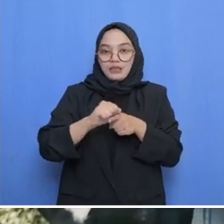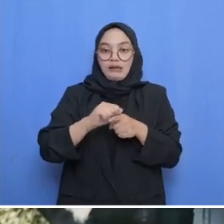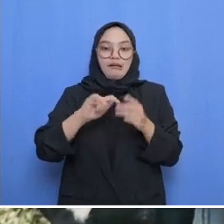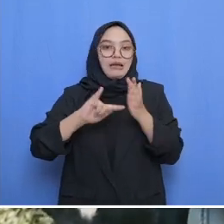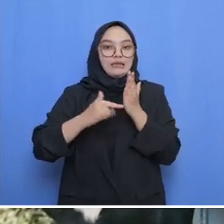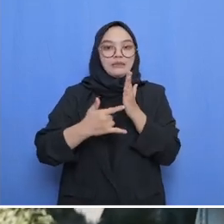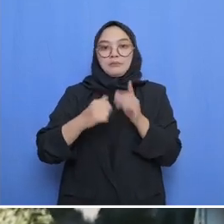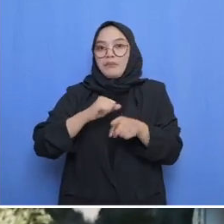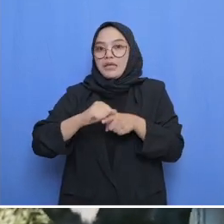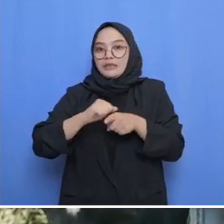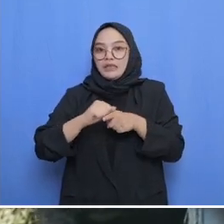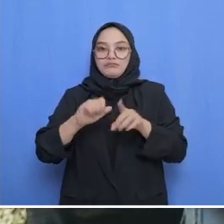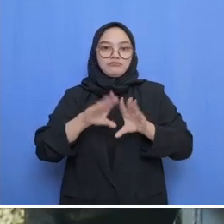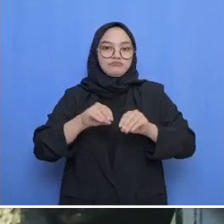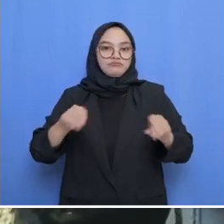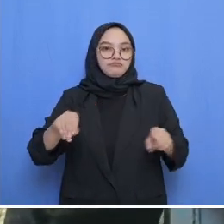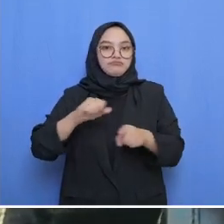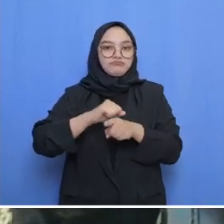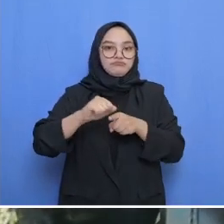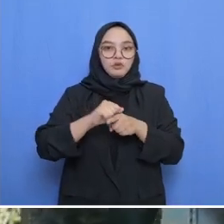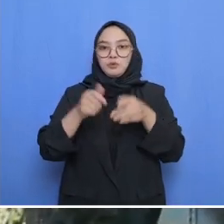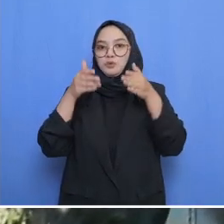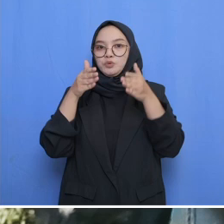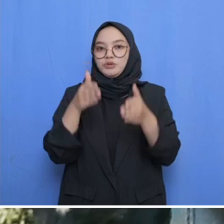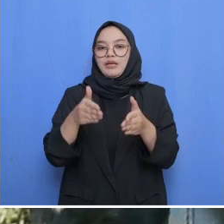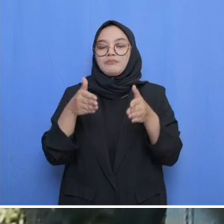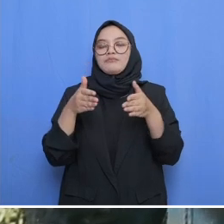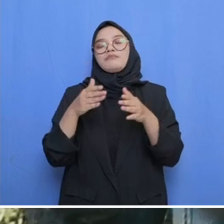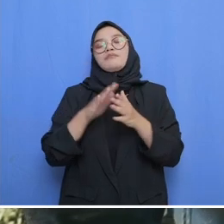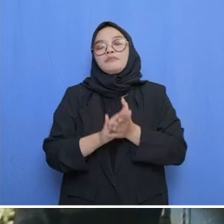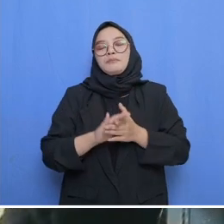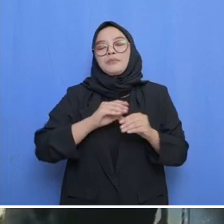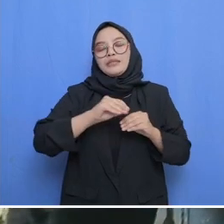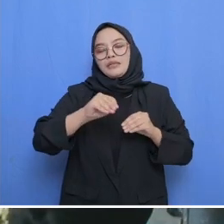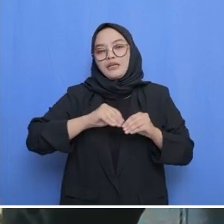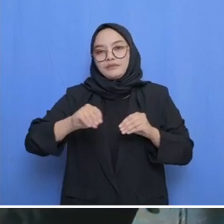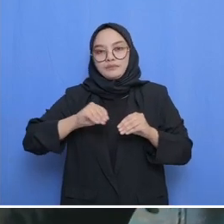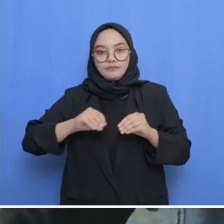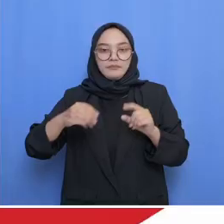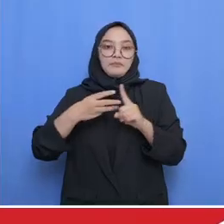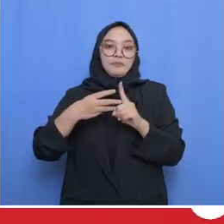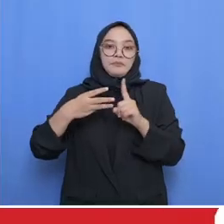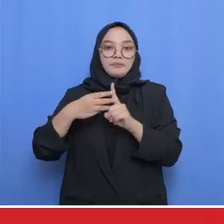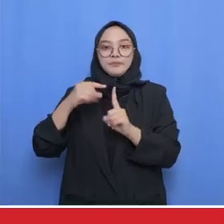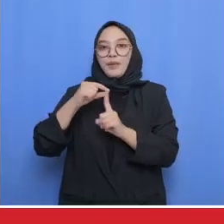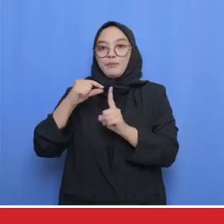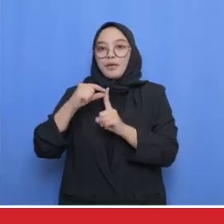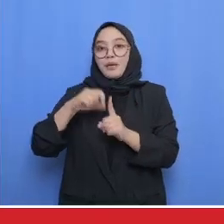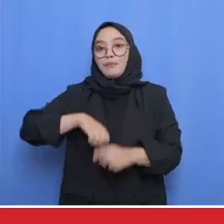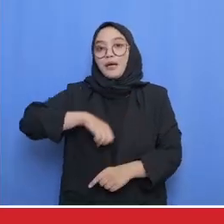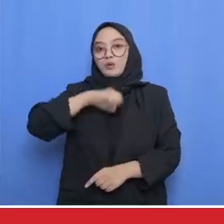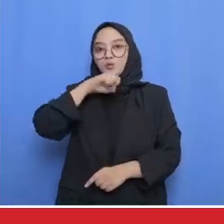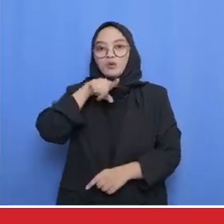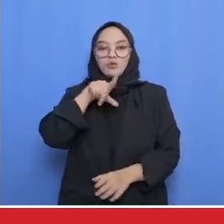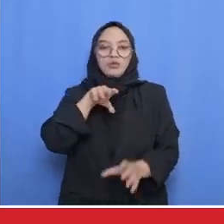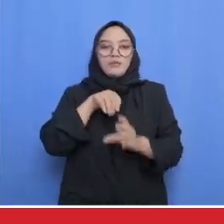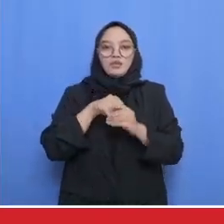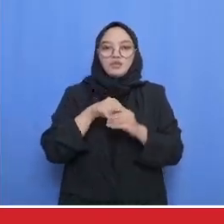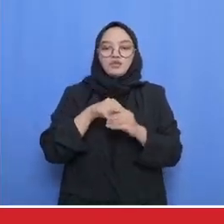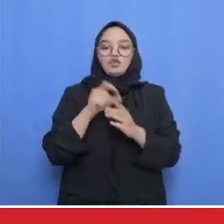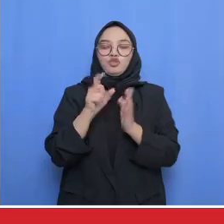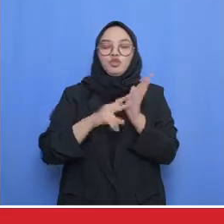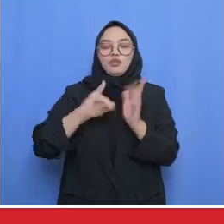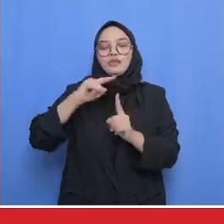fungsional, pelatihan teknis dan profesi, khususnya di bidang peternakan. Balai Besar Pelatihan Peternakan